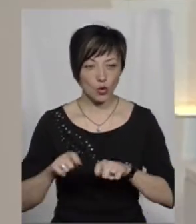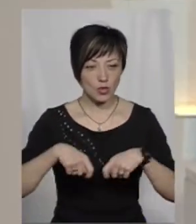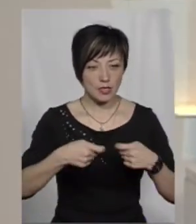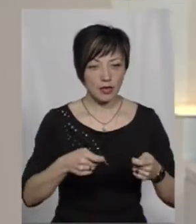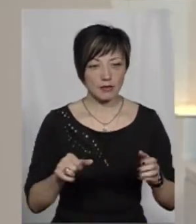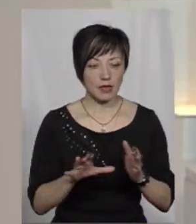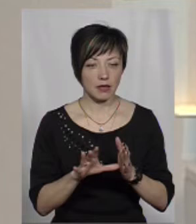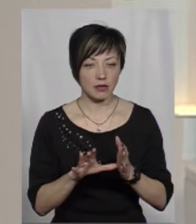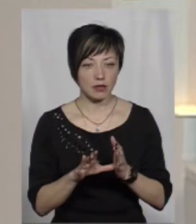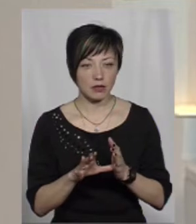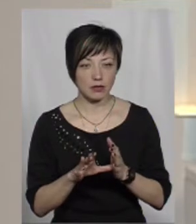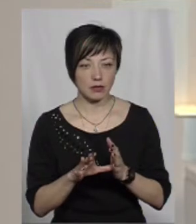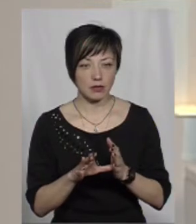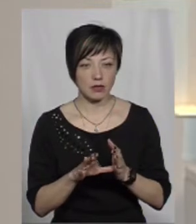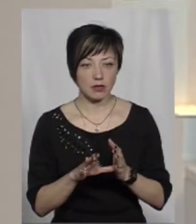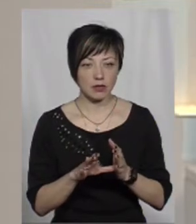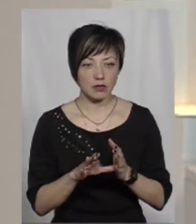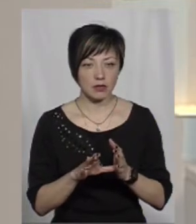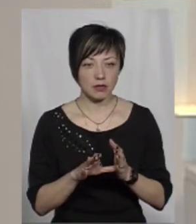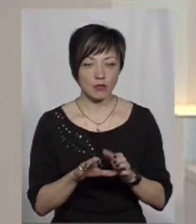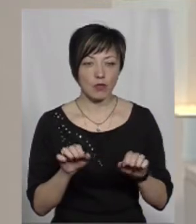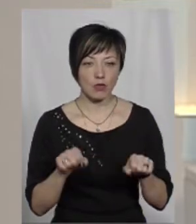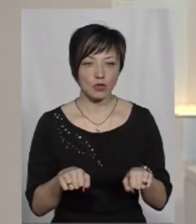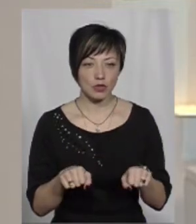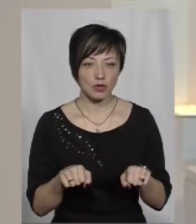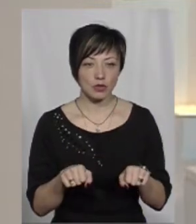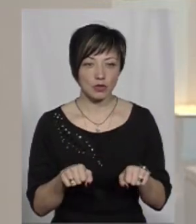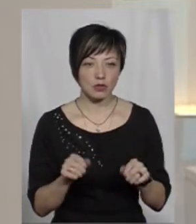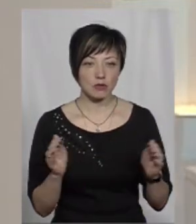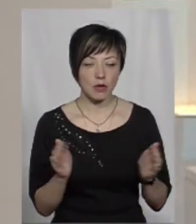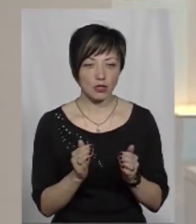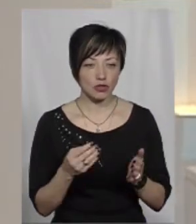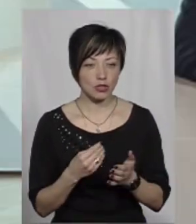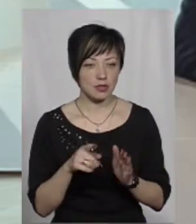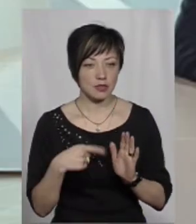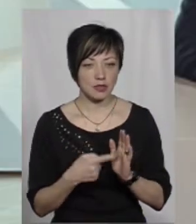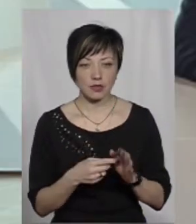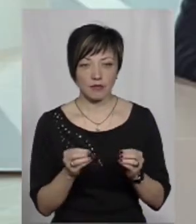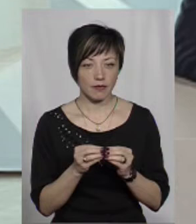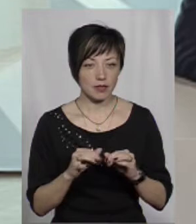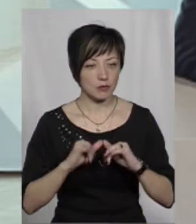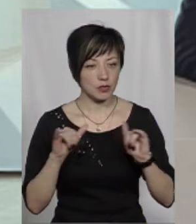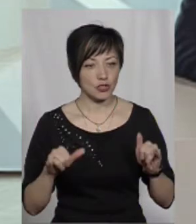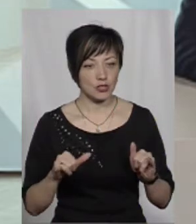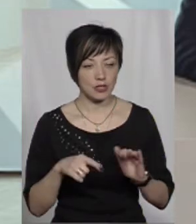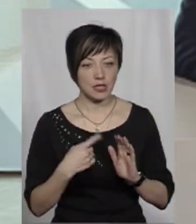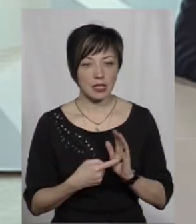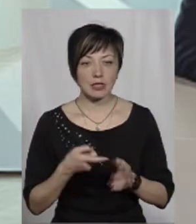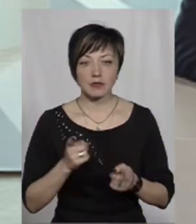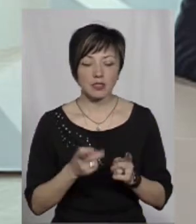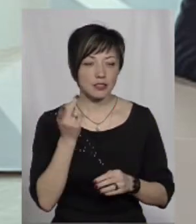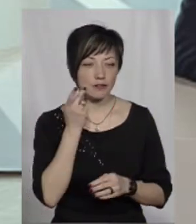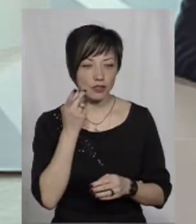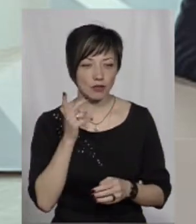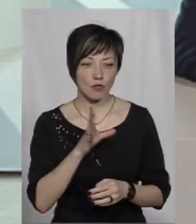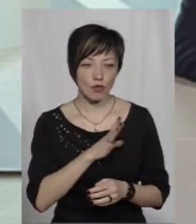доставці тої електроенергії, розподіленню, може зменшитися? Чи вона тільки буде збільшуватися? Насправді вона